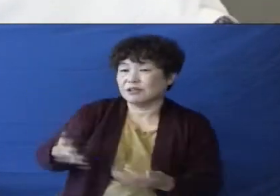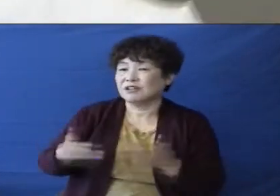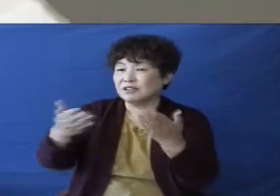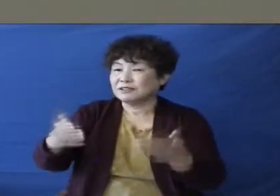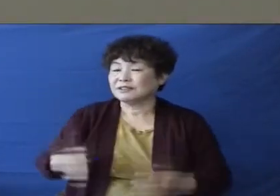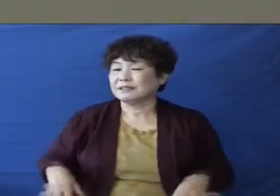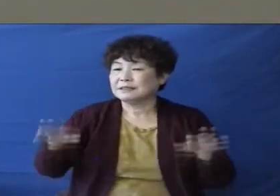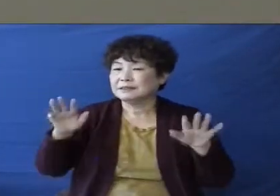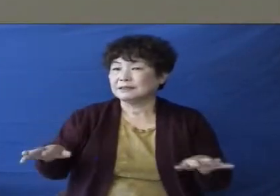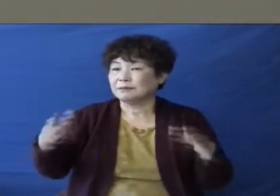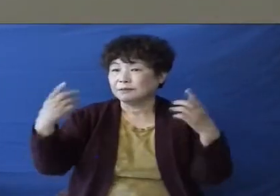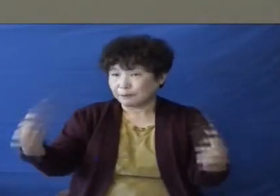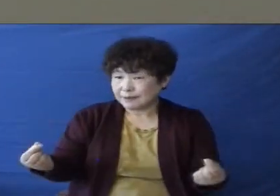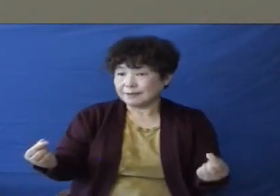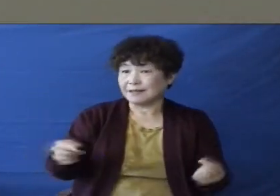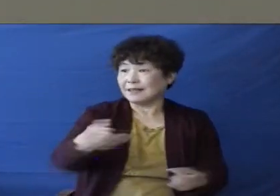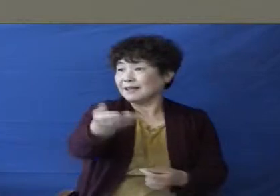이렇게